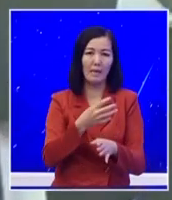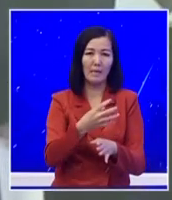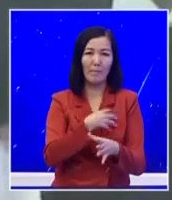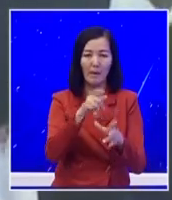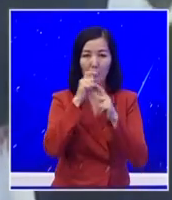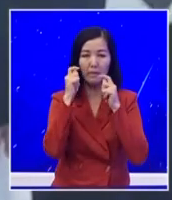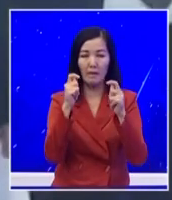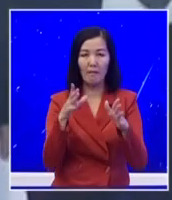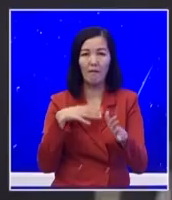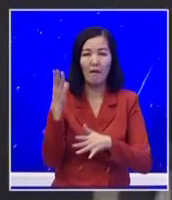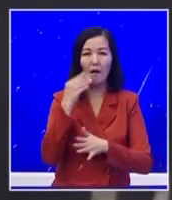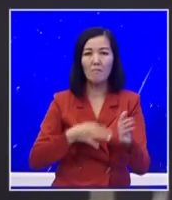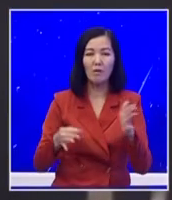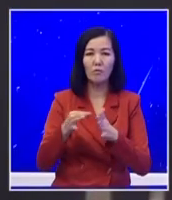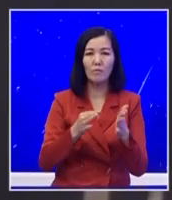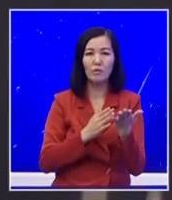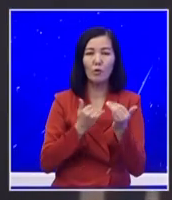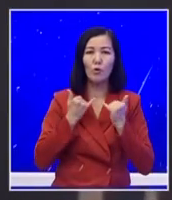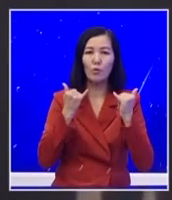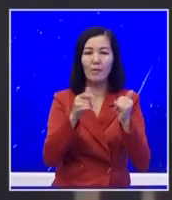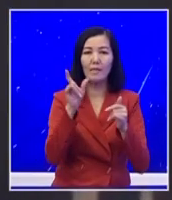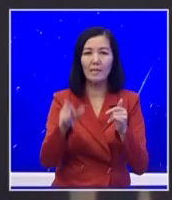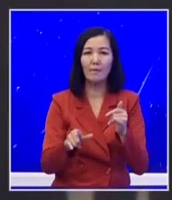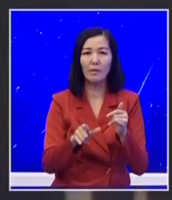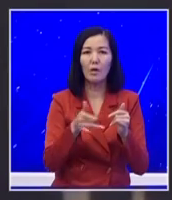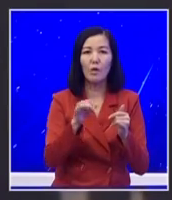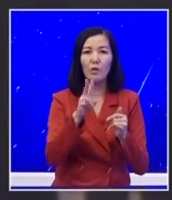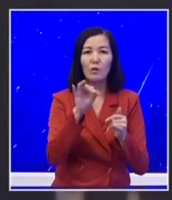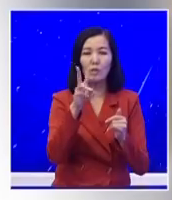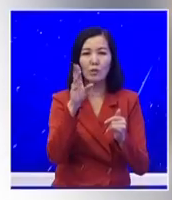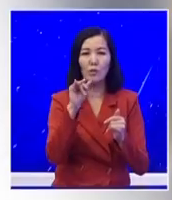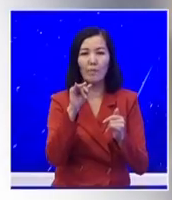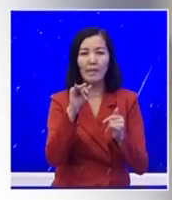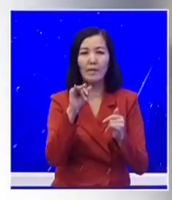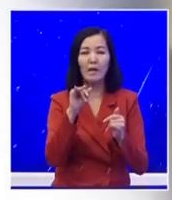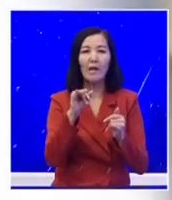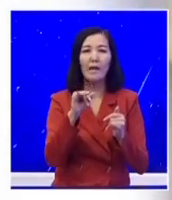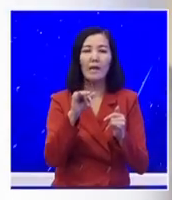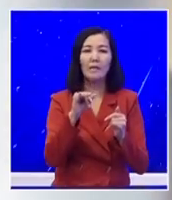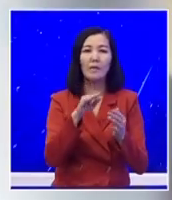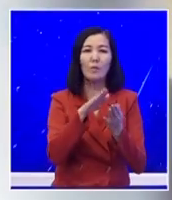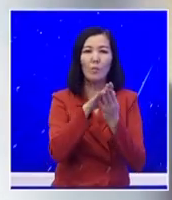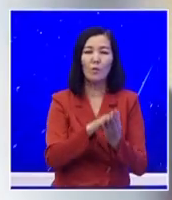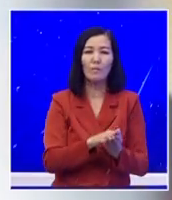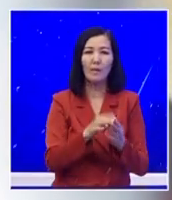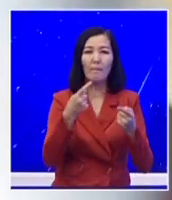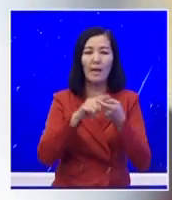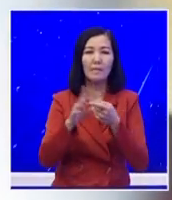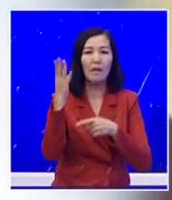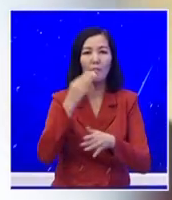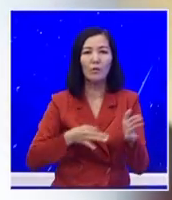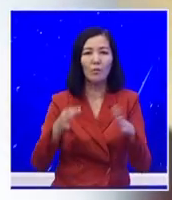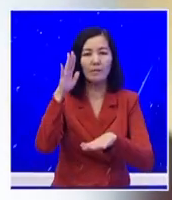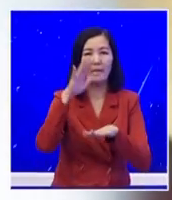наградалармен марапатталған Алматы облысының құрметті азаматы. Гүлжиян Сүлейменованың қазасына байланысты Алматы облысының әкімі Амандық